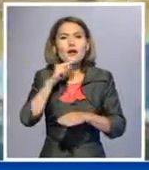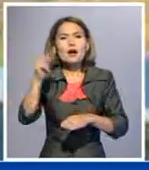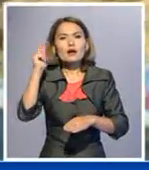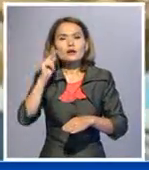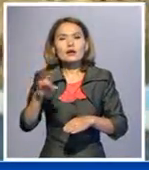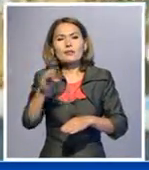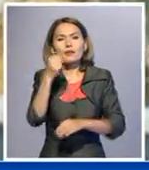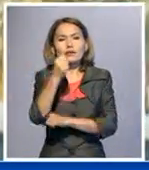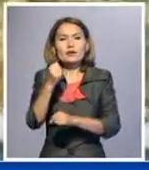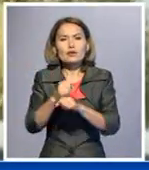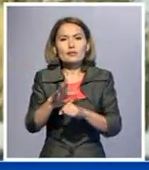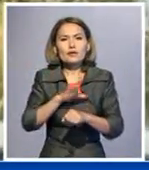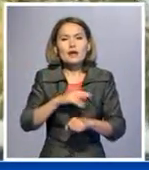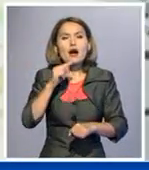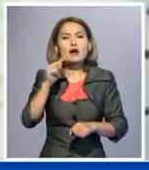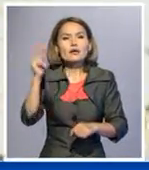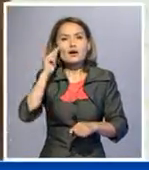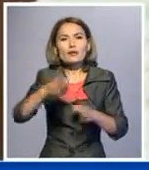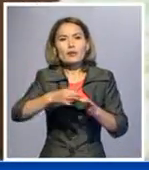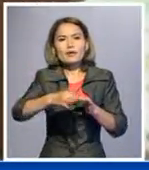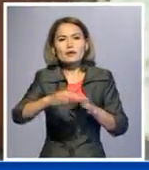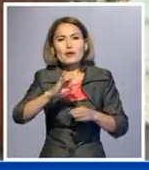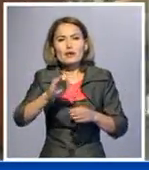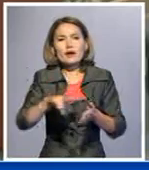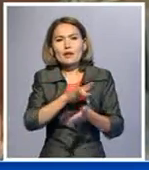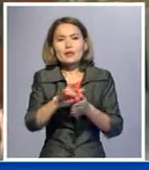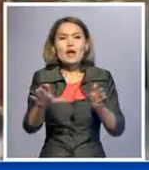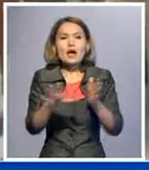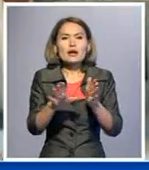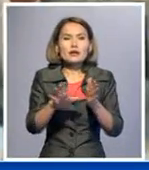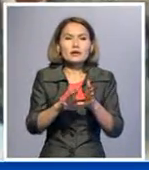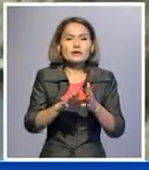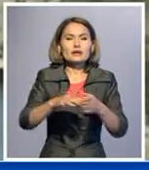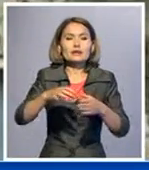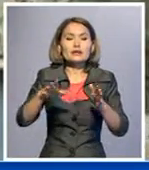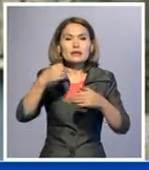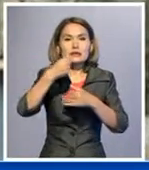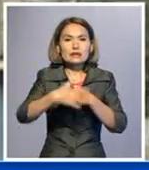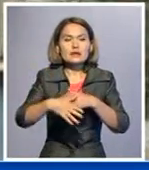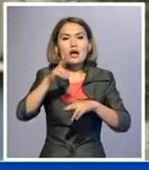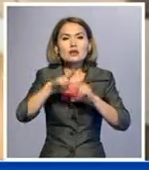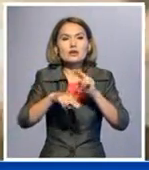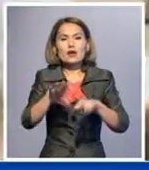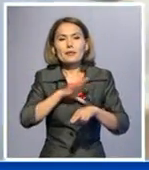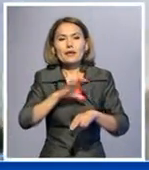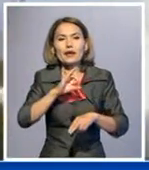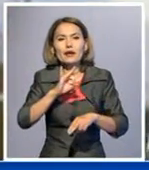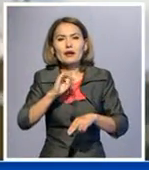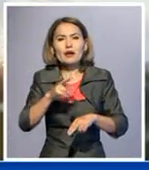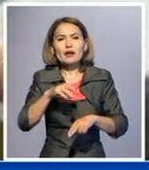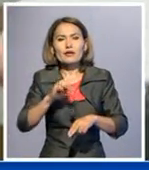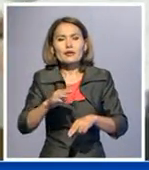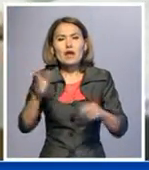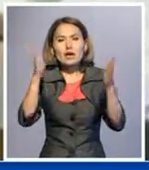Айта кетсек, Қытай Салах әд-Дин провинциясының Самара қаласында электр станциясын салып жатыр. Соңғы уақытта қала төңірегінде Ирак пен Левант